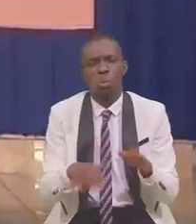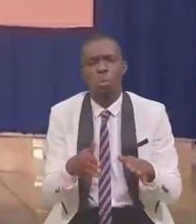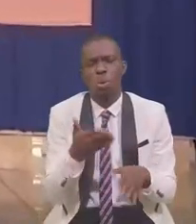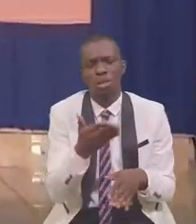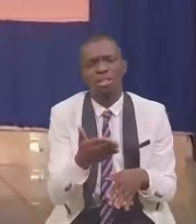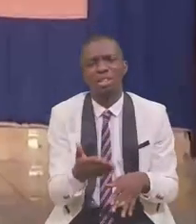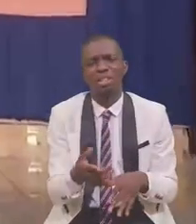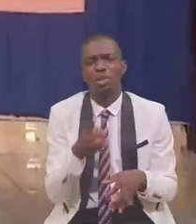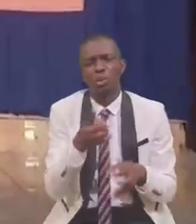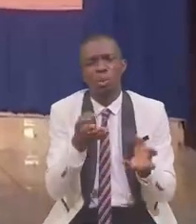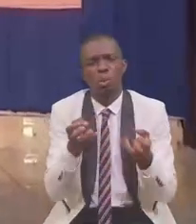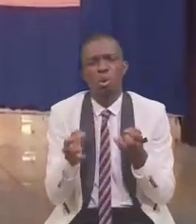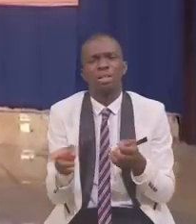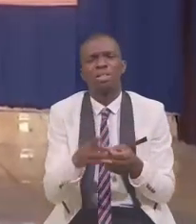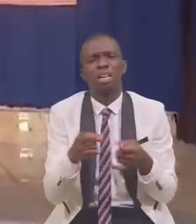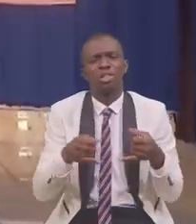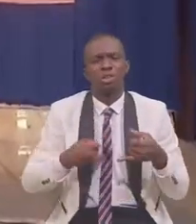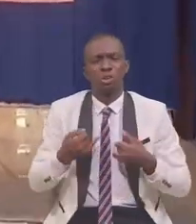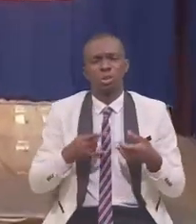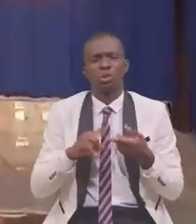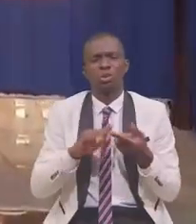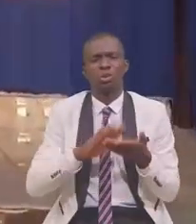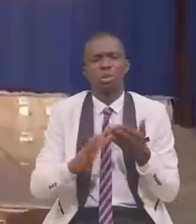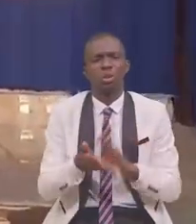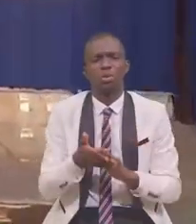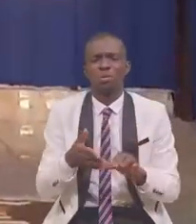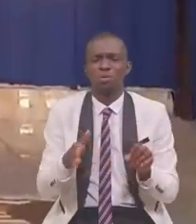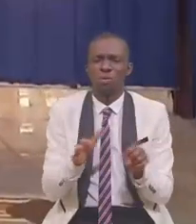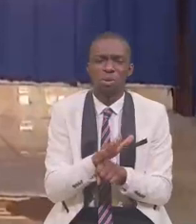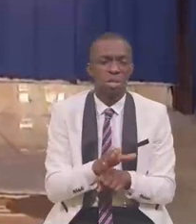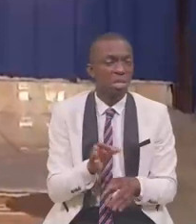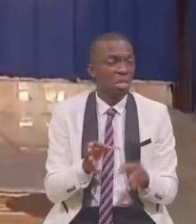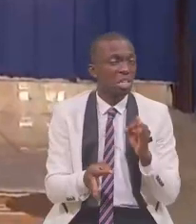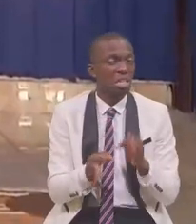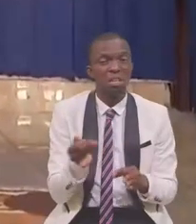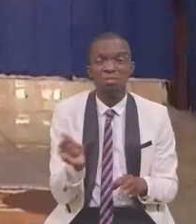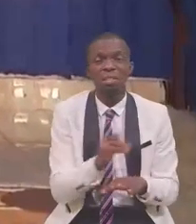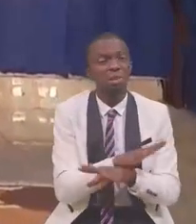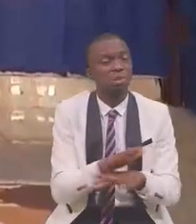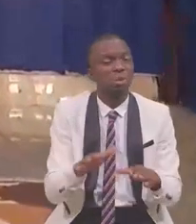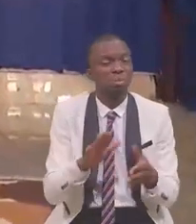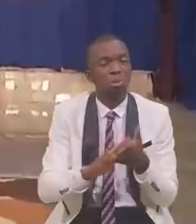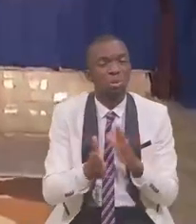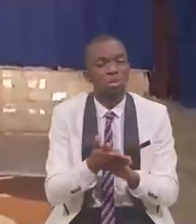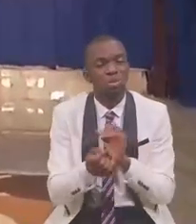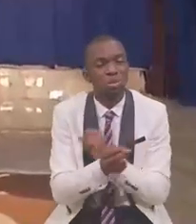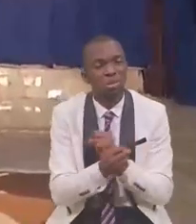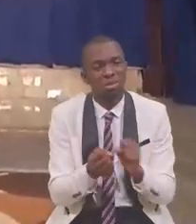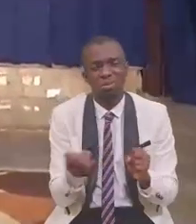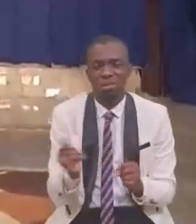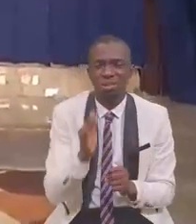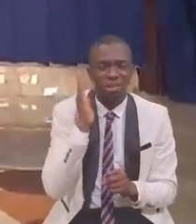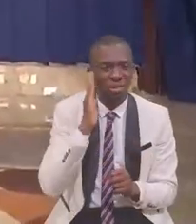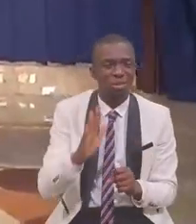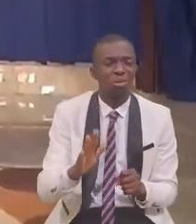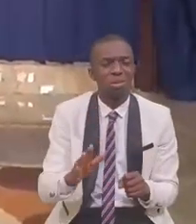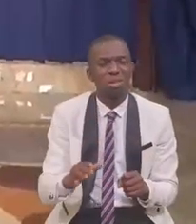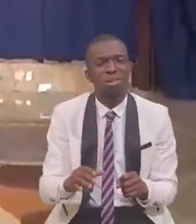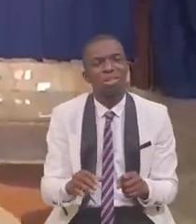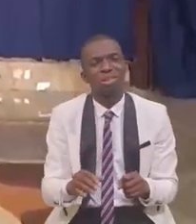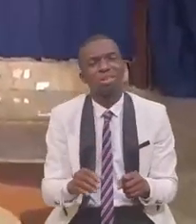Sauveur. Si ils ne sont pas sauvés, leur joie ne sera pas pleine. Alors, ils doivent avoir le salut, la